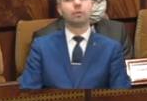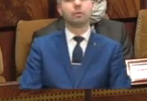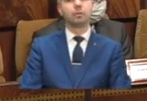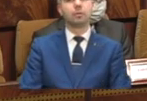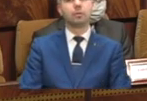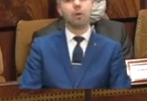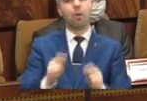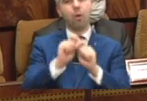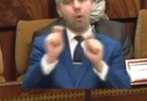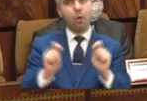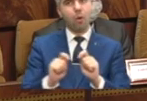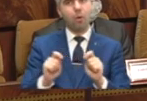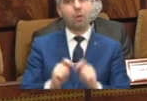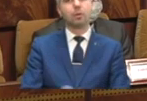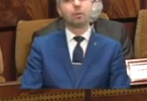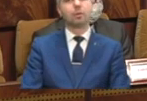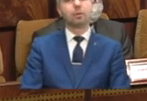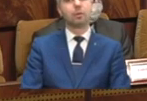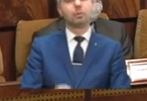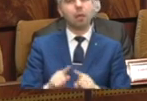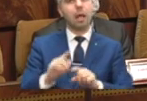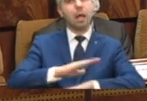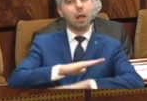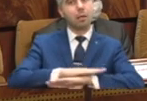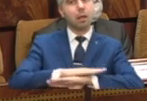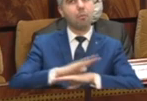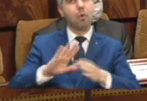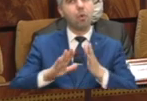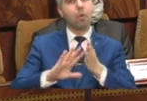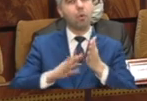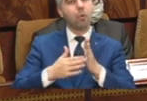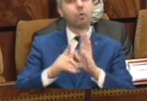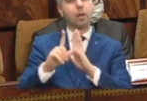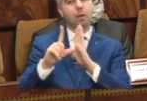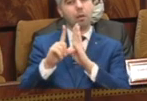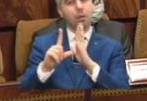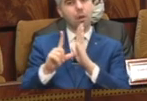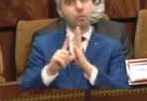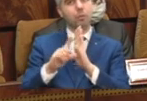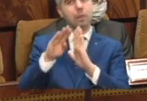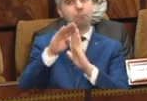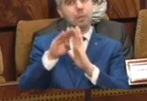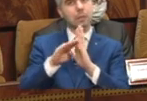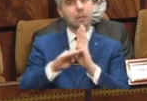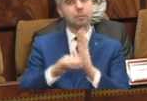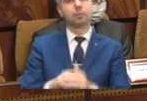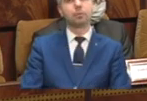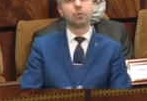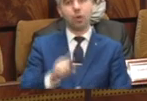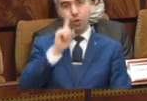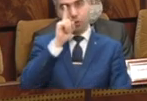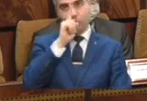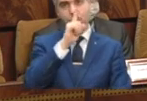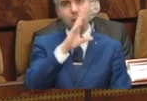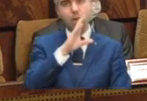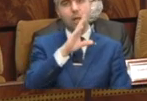الحرية في التعبير، ولكن مع كامل الانضباط للنظام الداخلي، ونتمناو على الله هذا النظام الداخلي يا